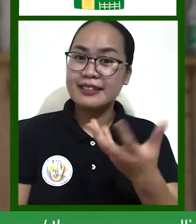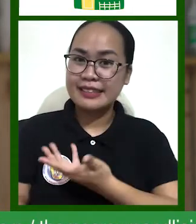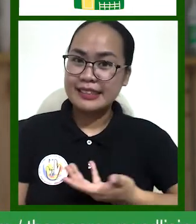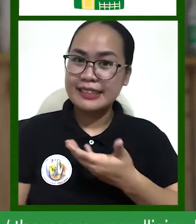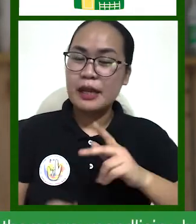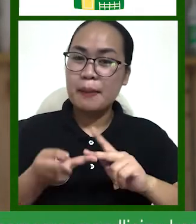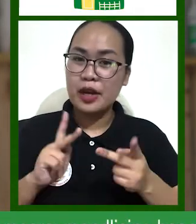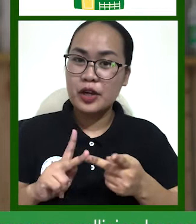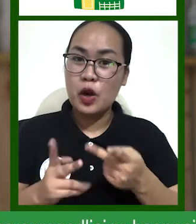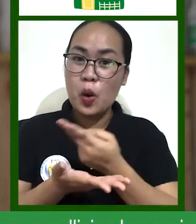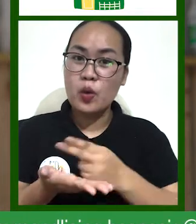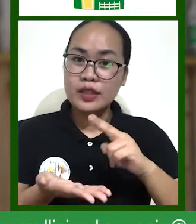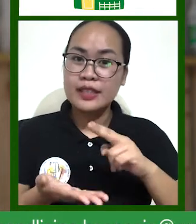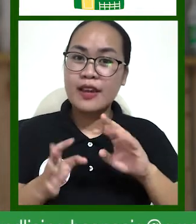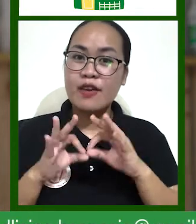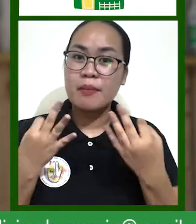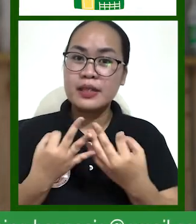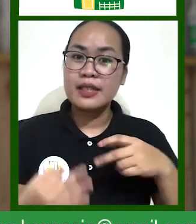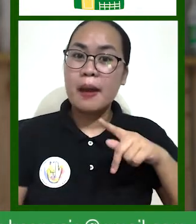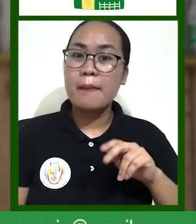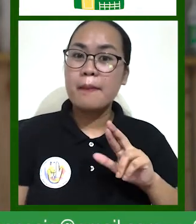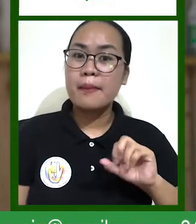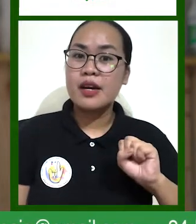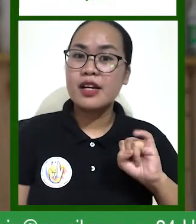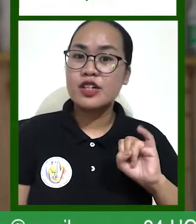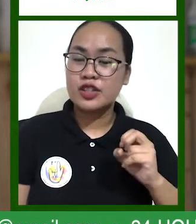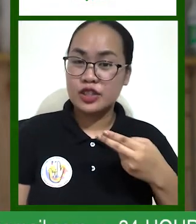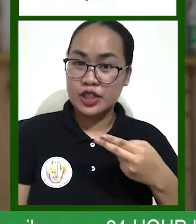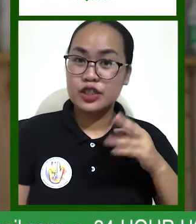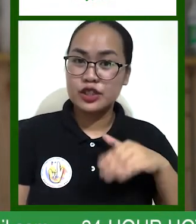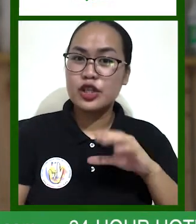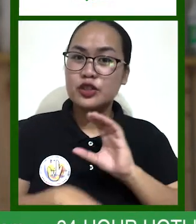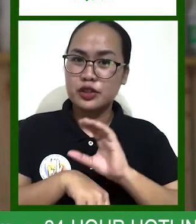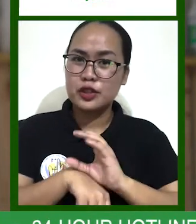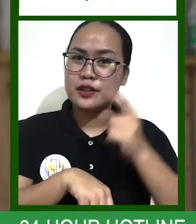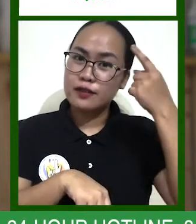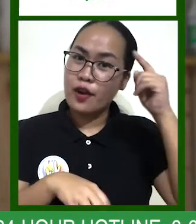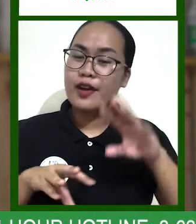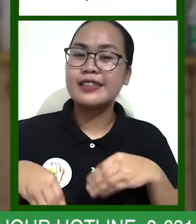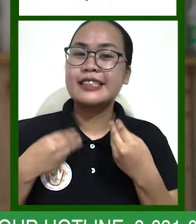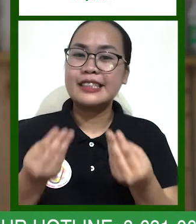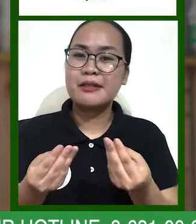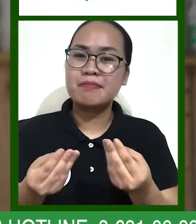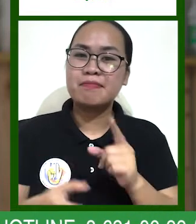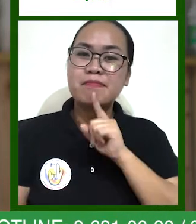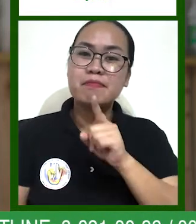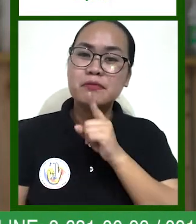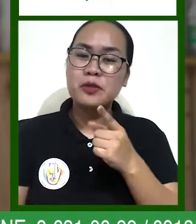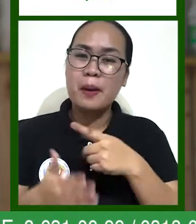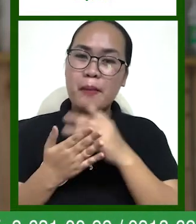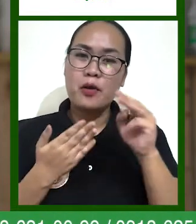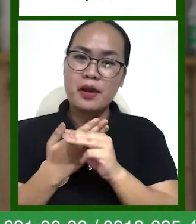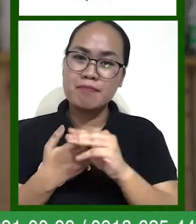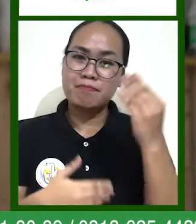Church, sa patuloy na pakikipag-ugnayan sa Barangay San Antonio upang maihatid po itong napakagandang programa